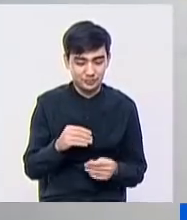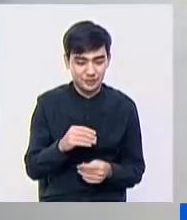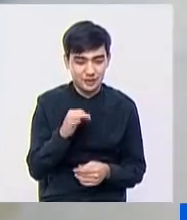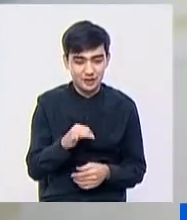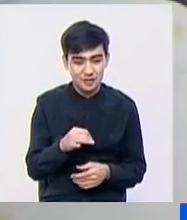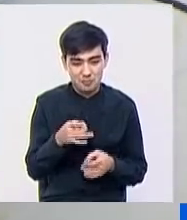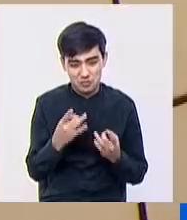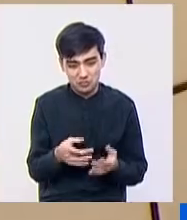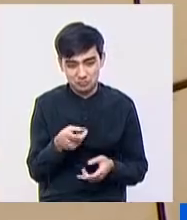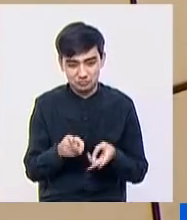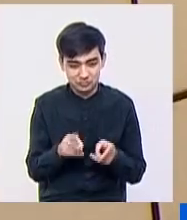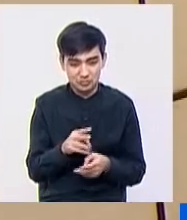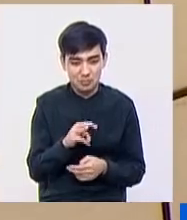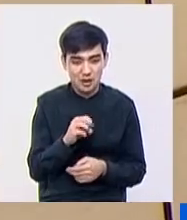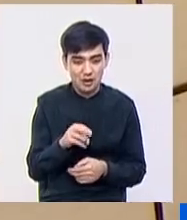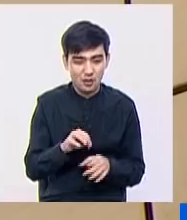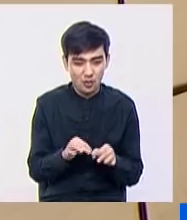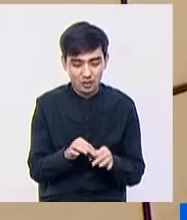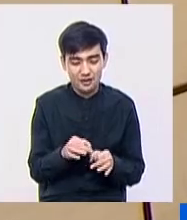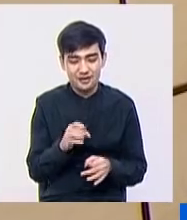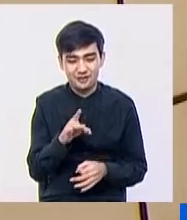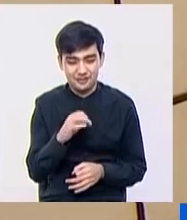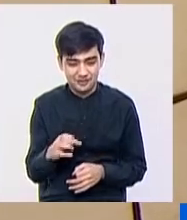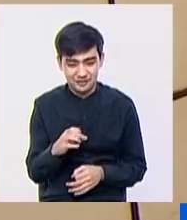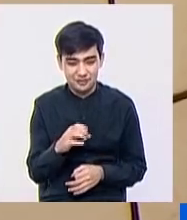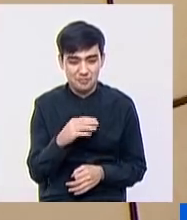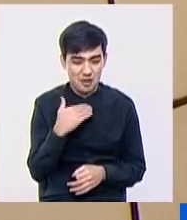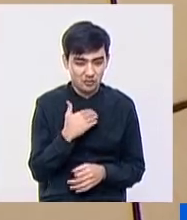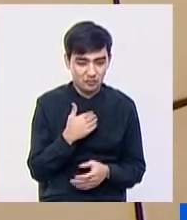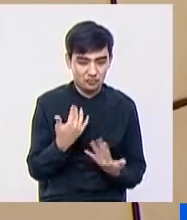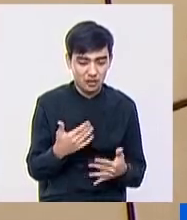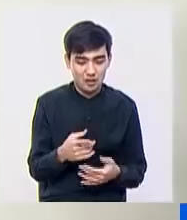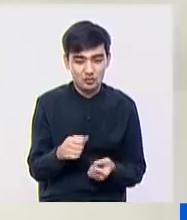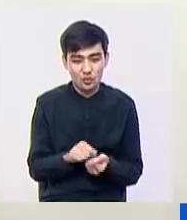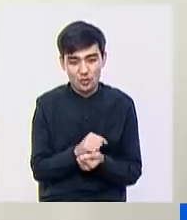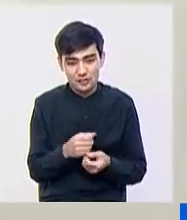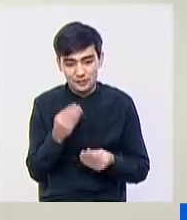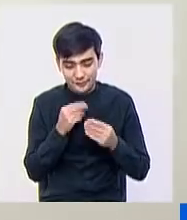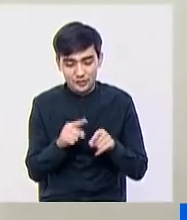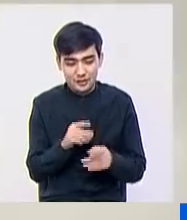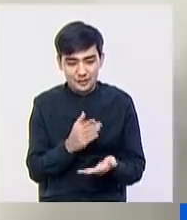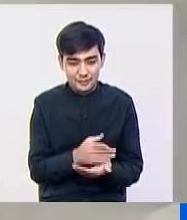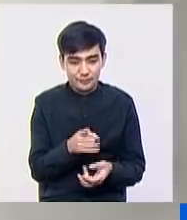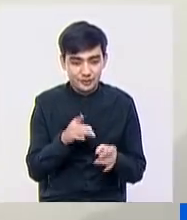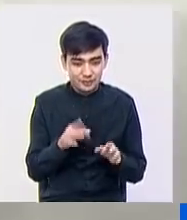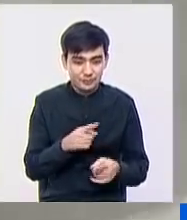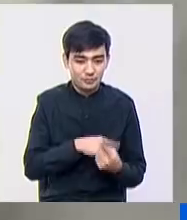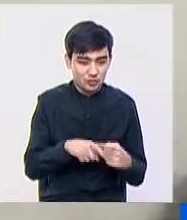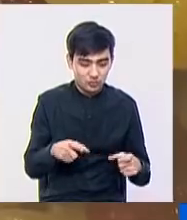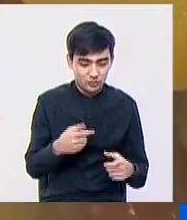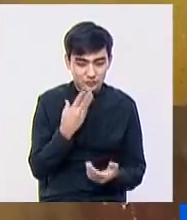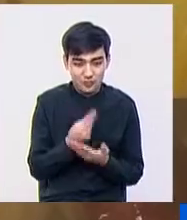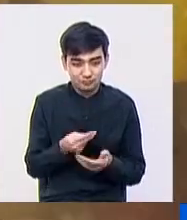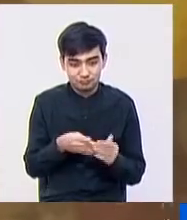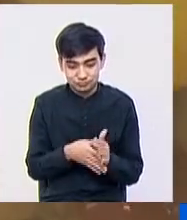Меню самое простое – это макароны, рис, мясо. Здесь также готовят сухие пайки. Это инициатива рестораторов. Бизнесмены на свои